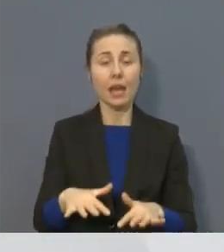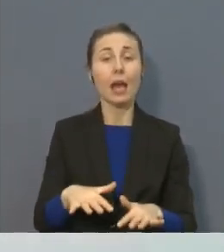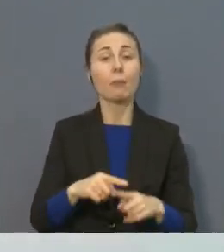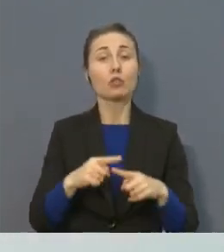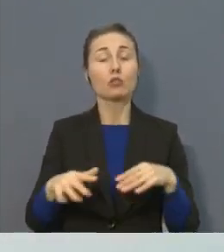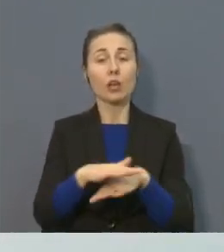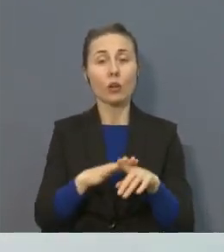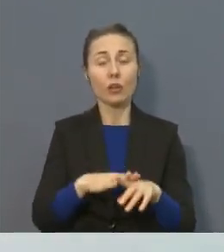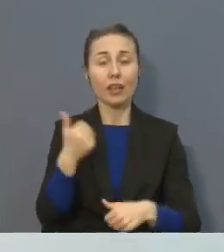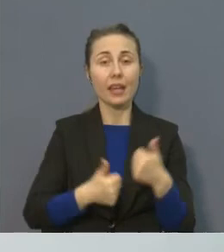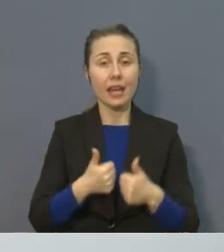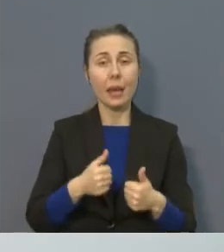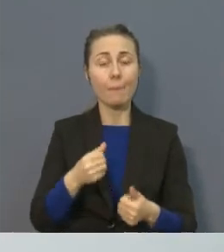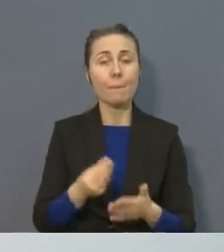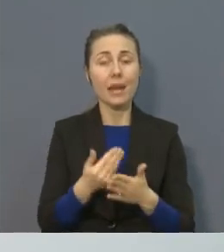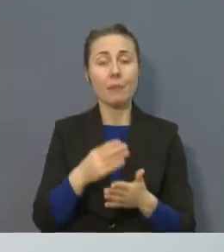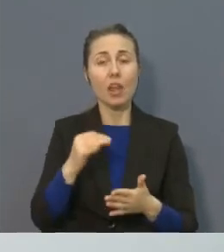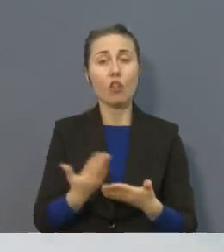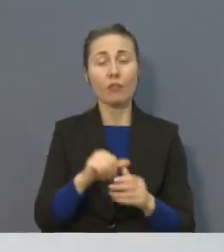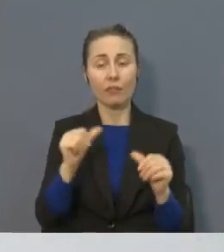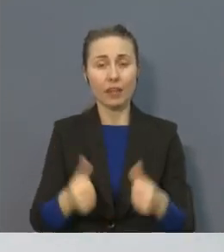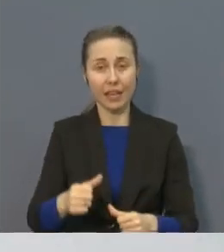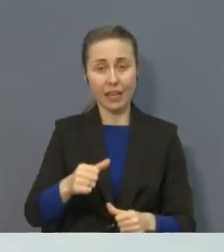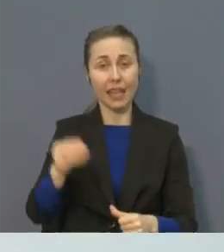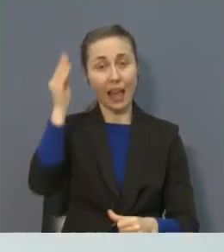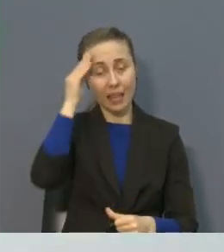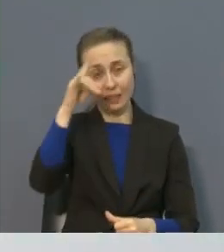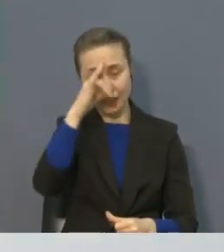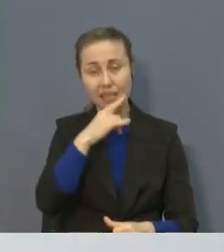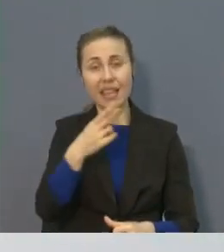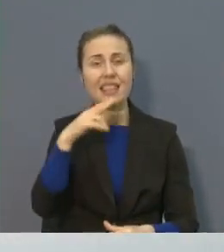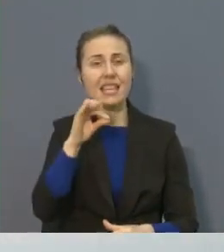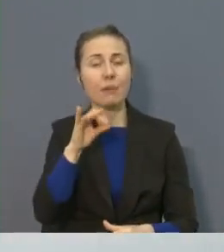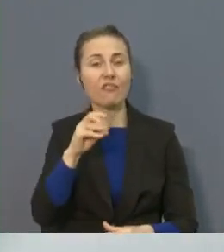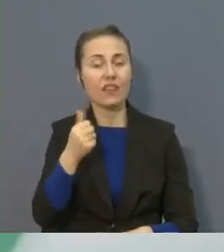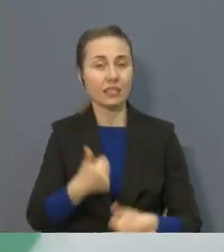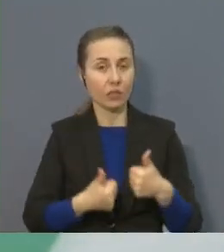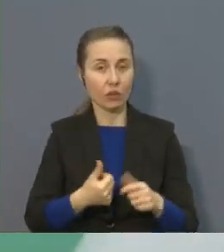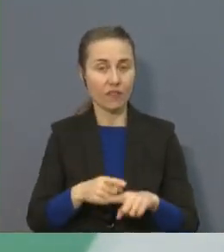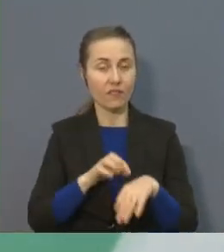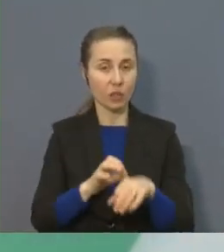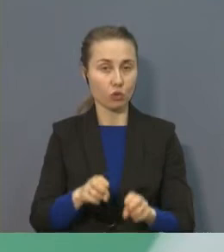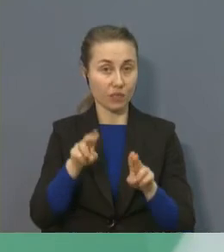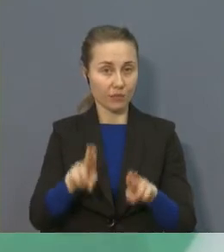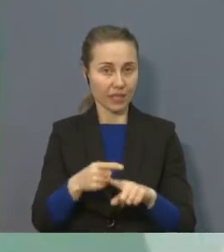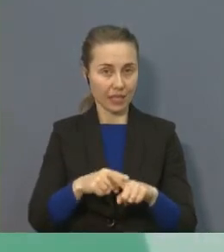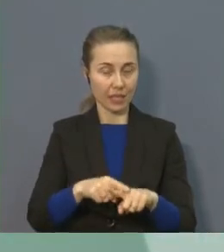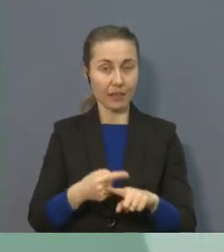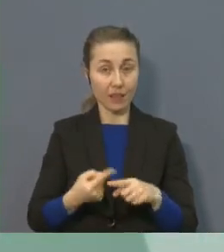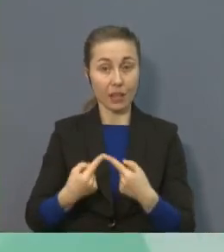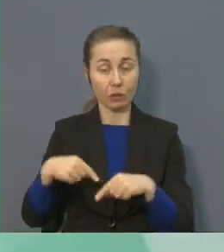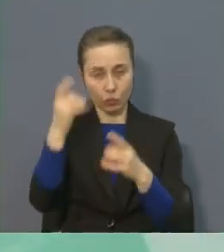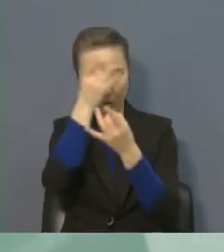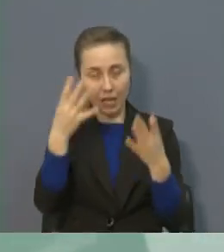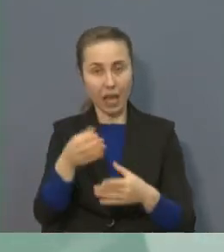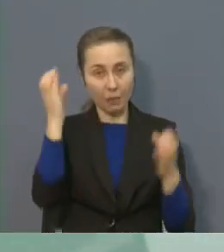жаңа формат жүлдесі бойынша бірінші орынды алды. Байқау шығармашылық қарым-қатынасты дамыту, оның жас ұрпаққа эстетикалық тәрбие берудегі рөлін